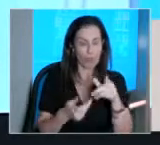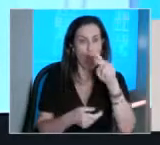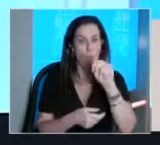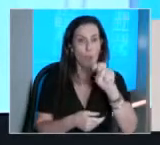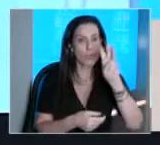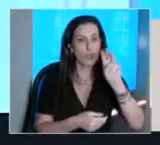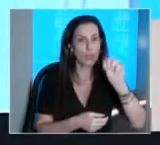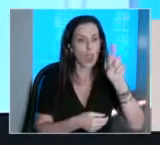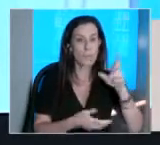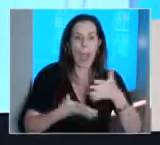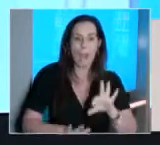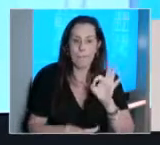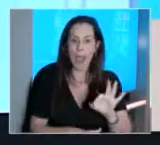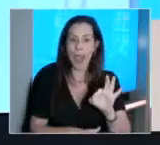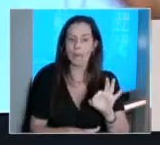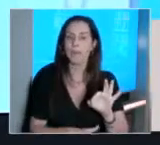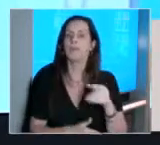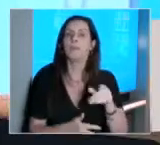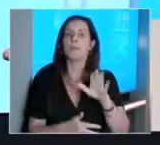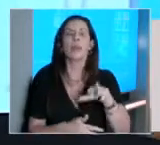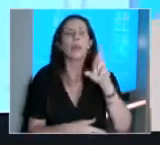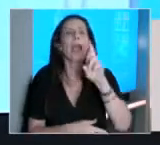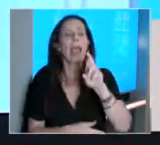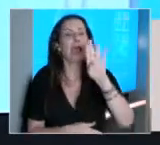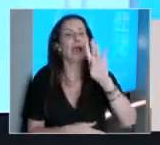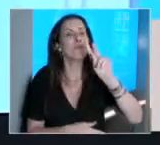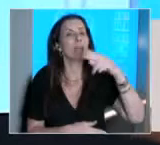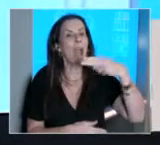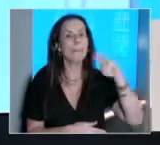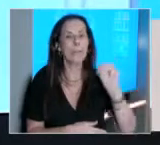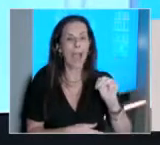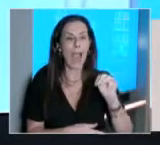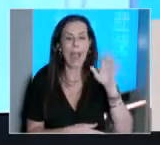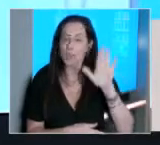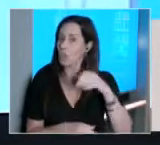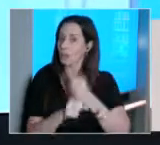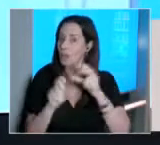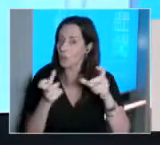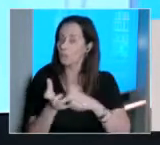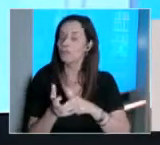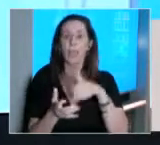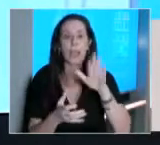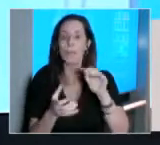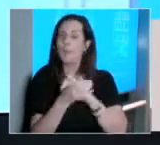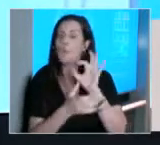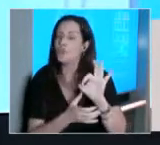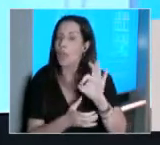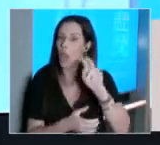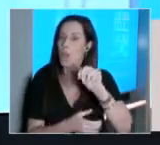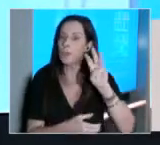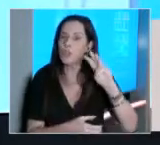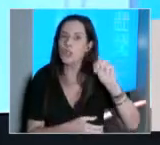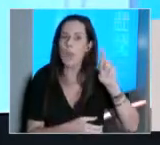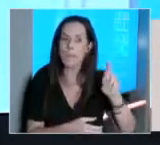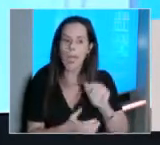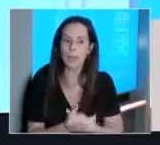כתבה את השיר הזה. הבת שלה, ללי שמר, רבקה מיכאלי, שהייתה גם אשת רדיו כמובן, אשת תקשורת וגם חברתה הטובה ביותר של נעמי